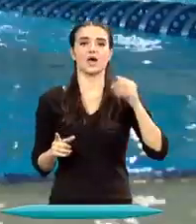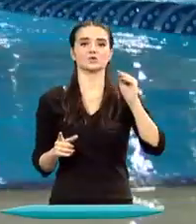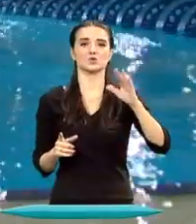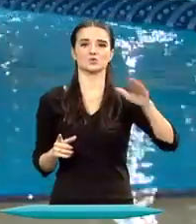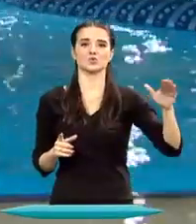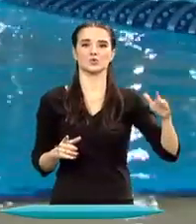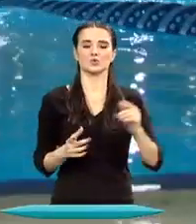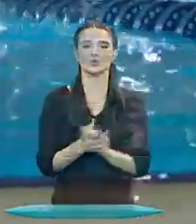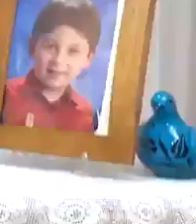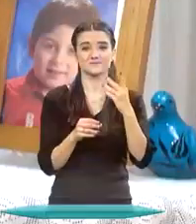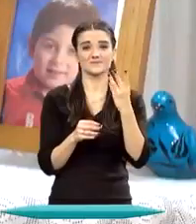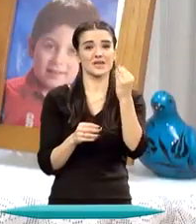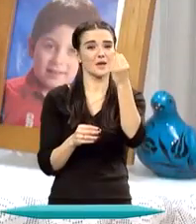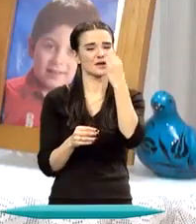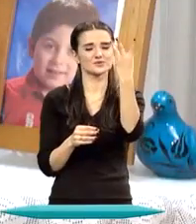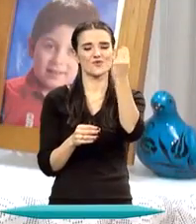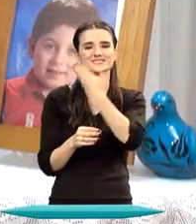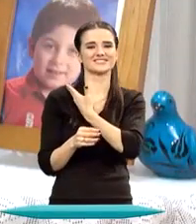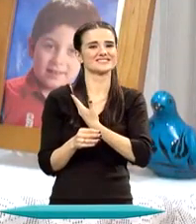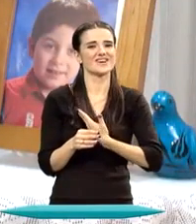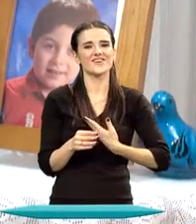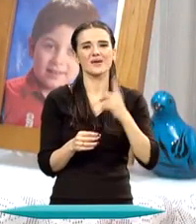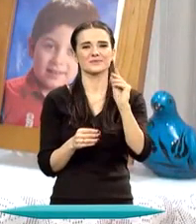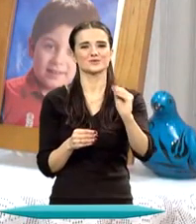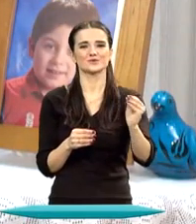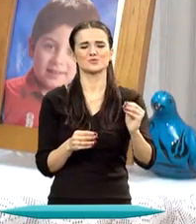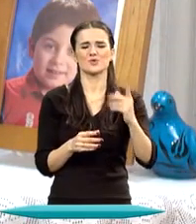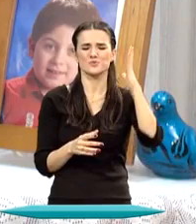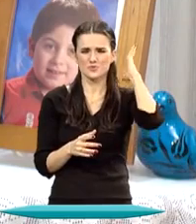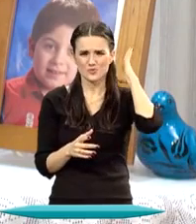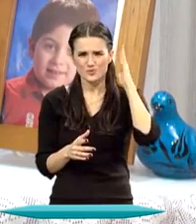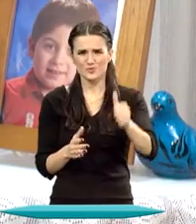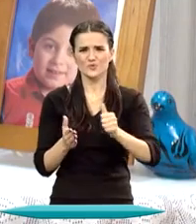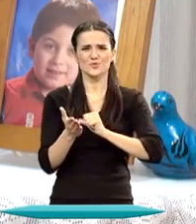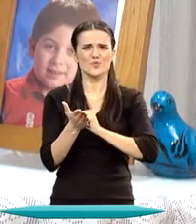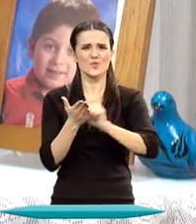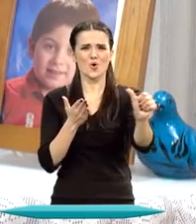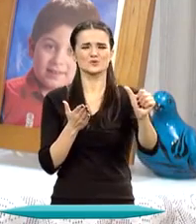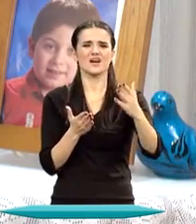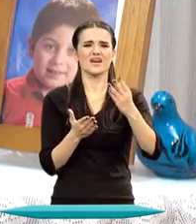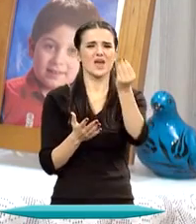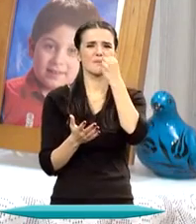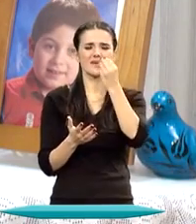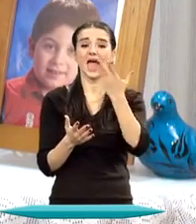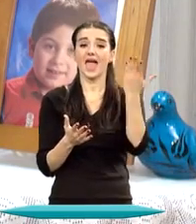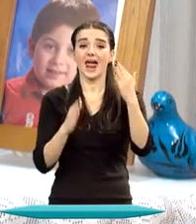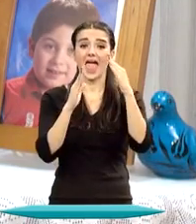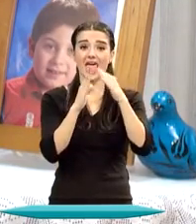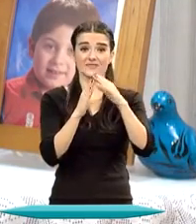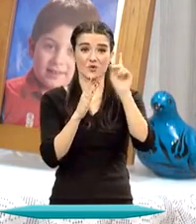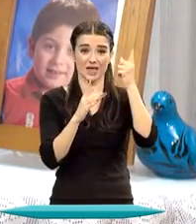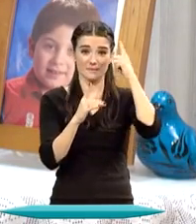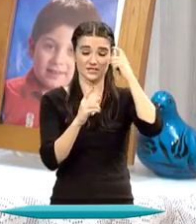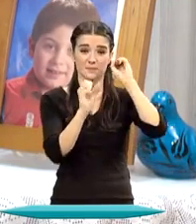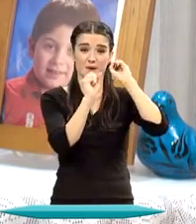özel çocuktur. Yemek yemeyi çok seven bir çocuğumuz. Bütün gün yemek yer. Yani onu eğer evde bırakırsanız